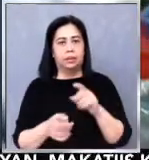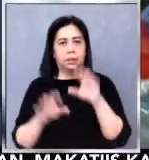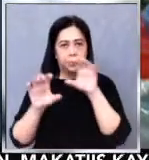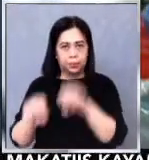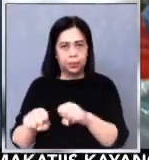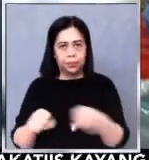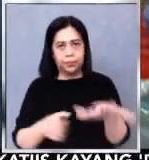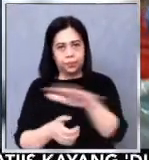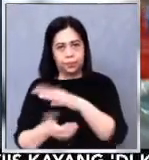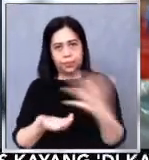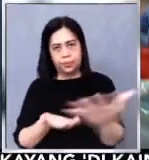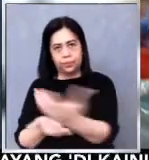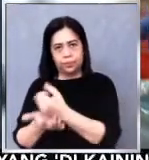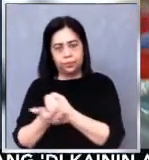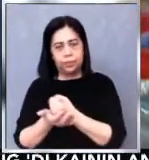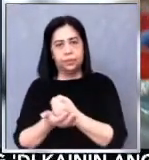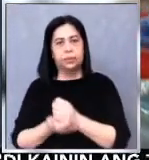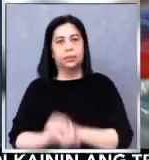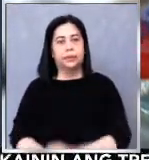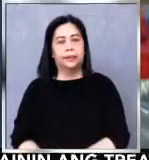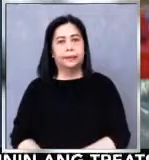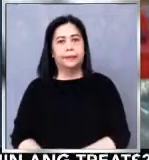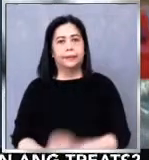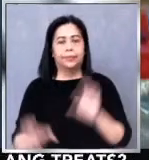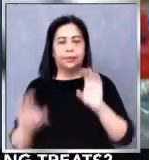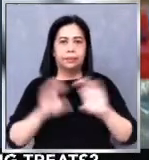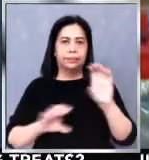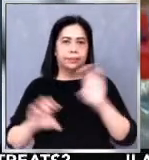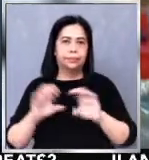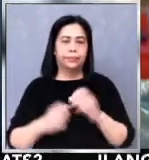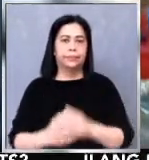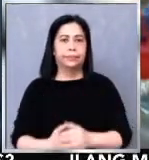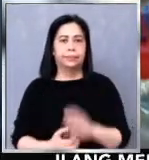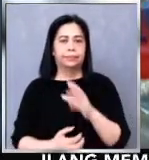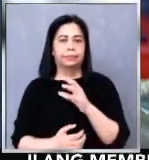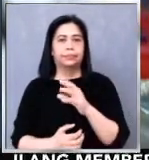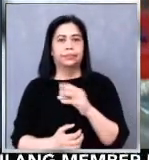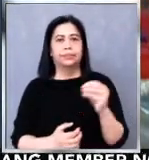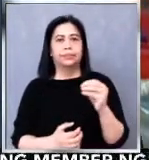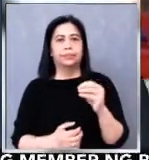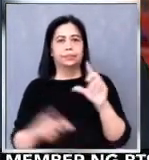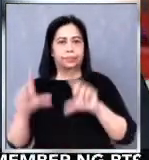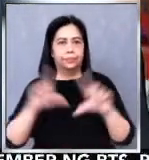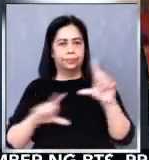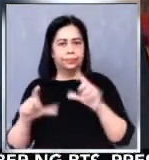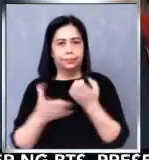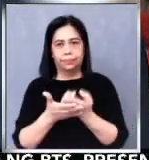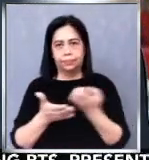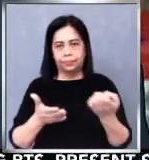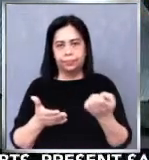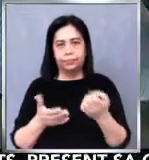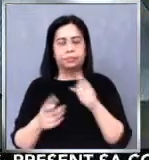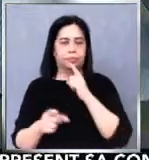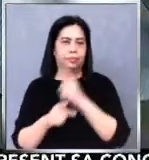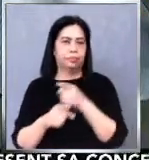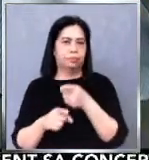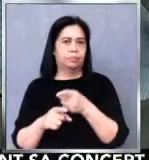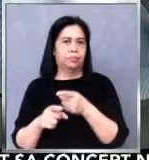the chemicals and the laboratory equipment, definitely he's the distributor.